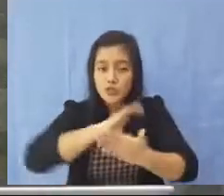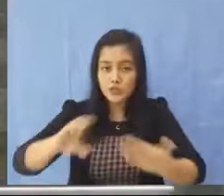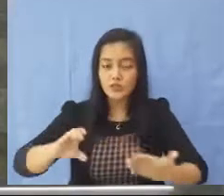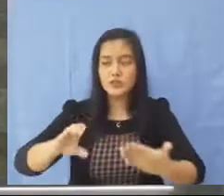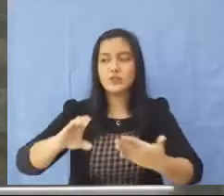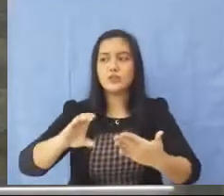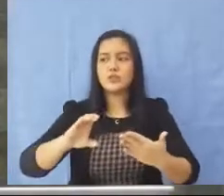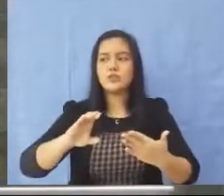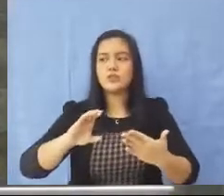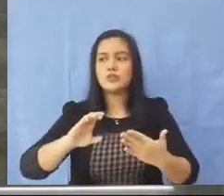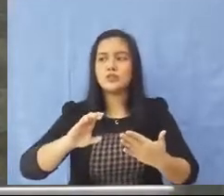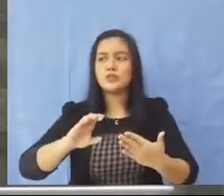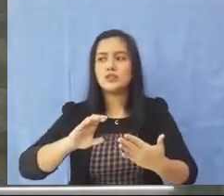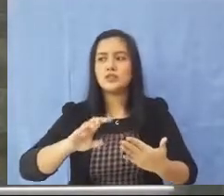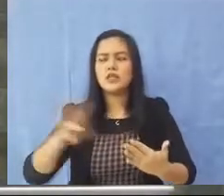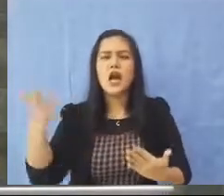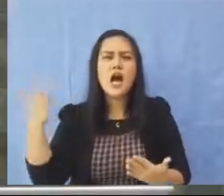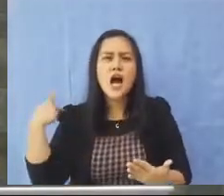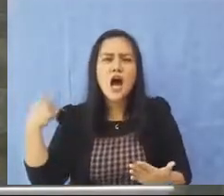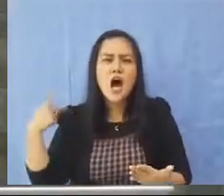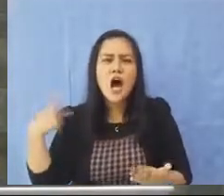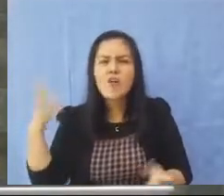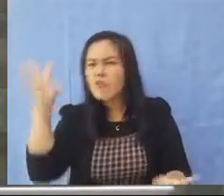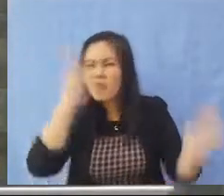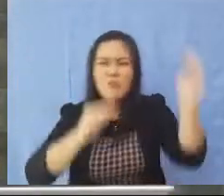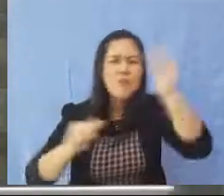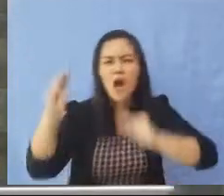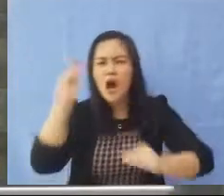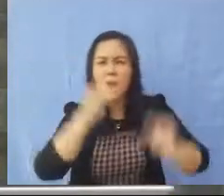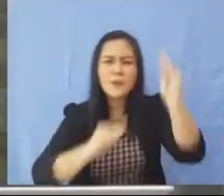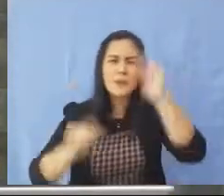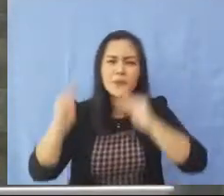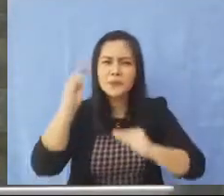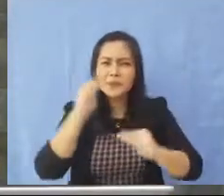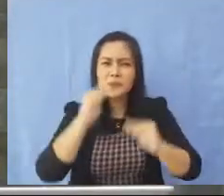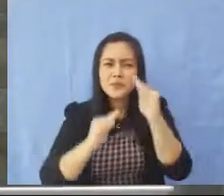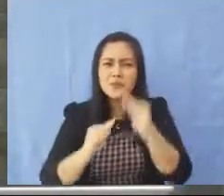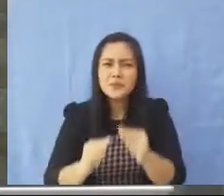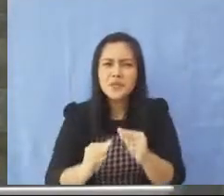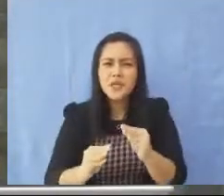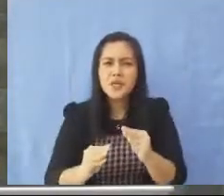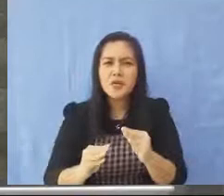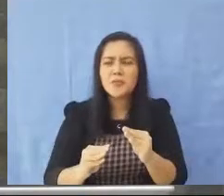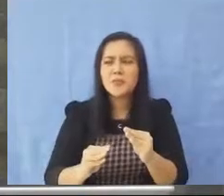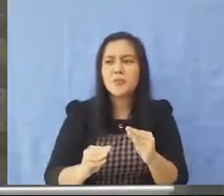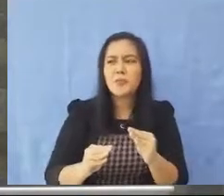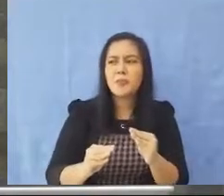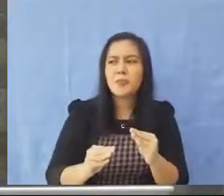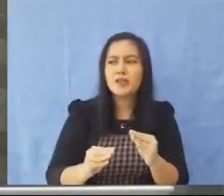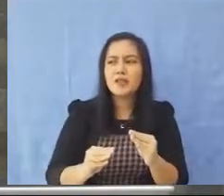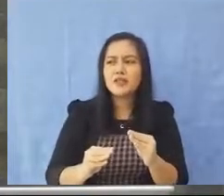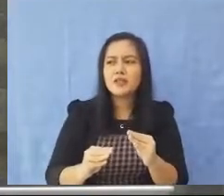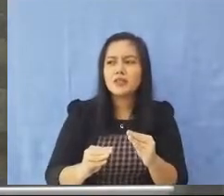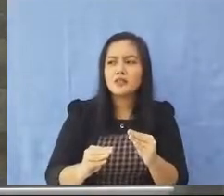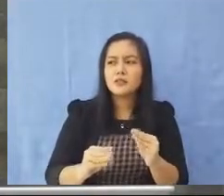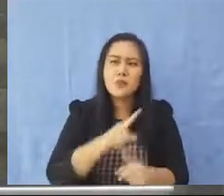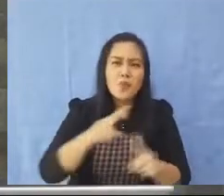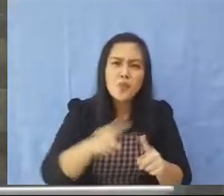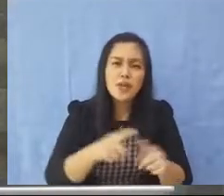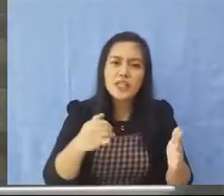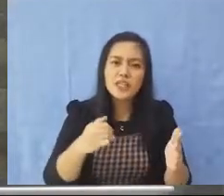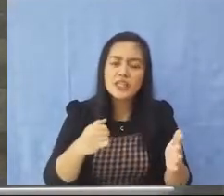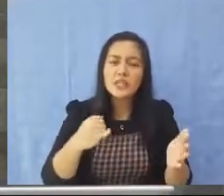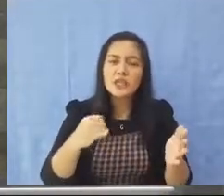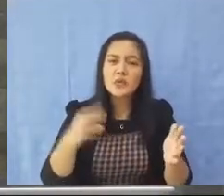dito nag-a-arise, lumalabas yung controversy pagdating sa panimula ng buhay ng tao. You see? Kaya nga, kapag